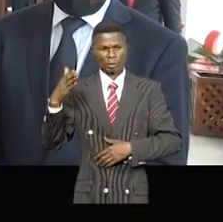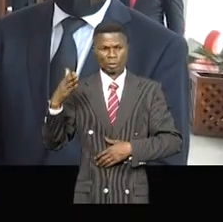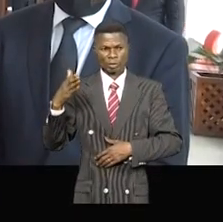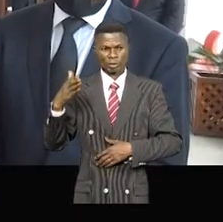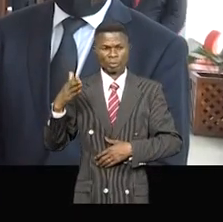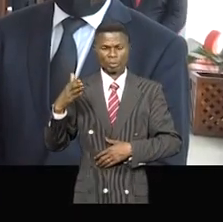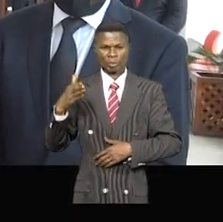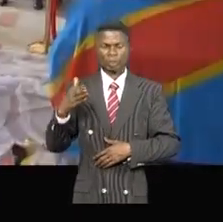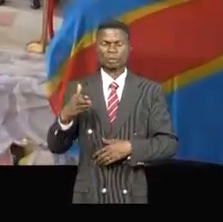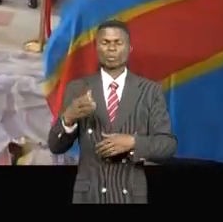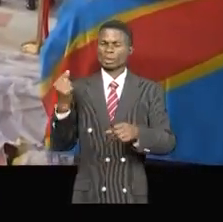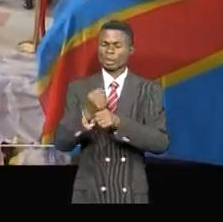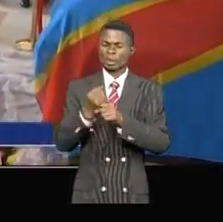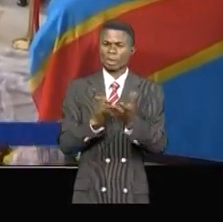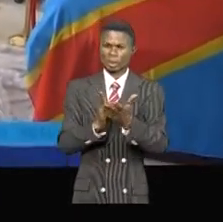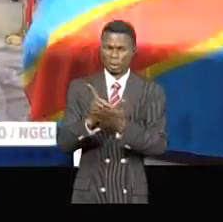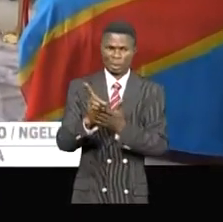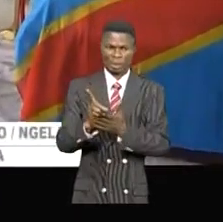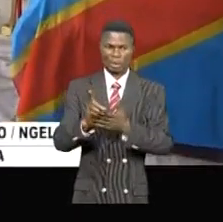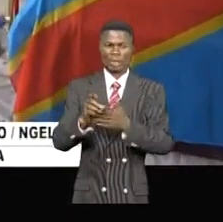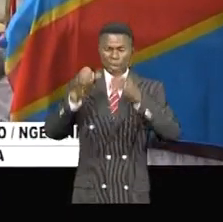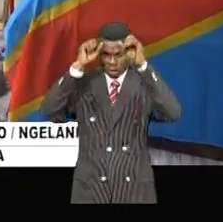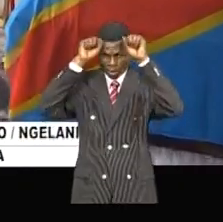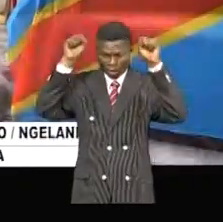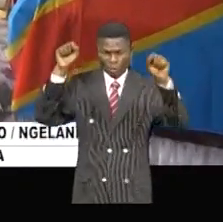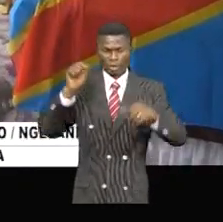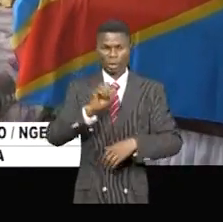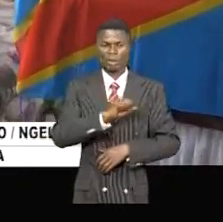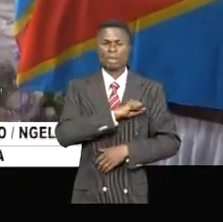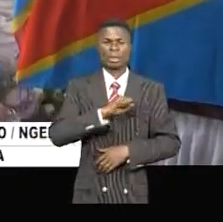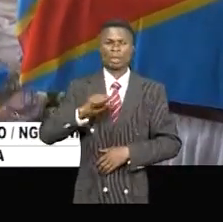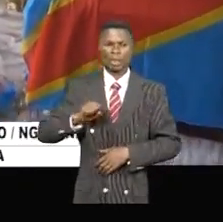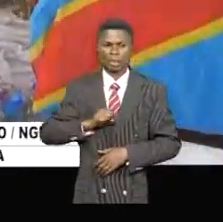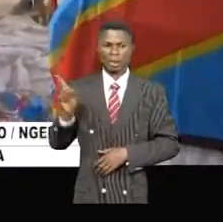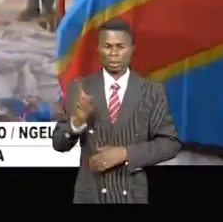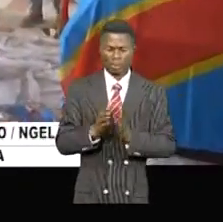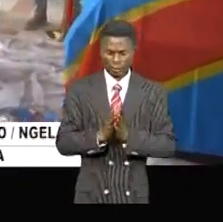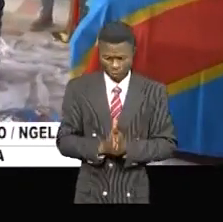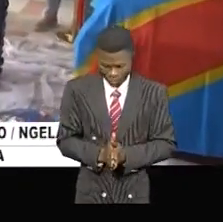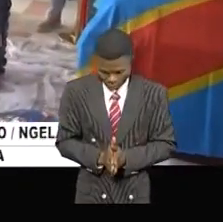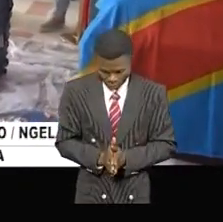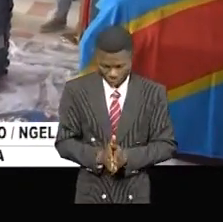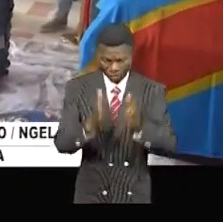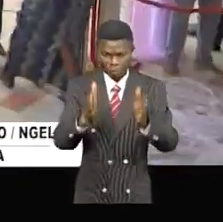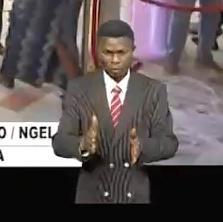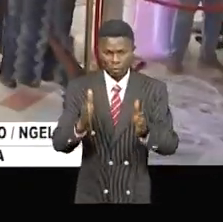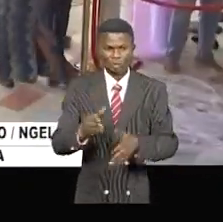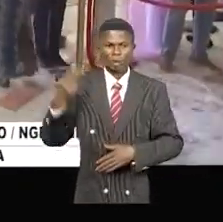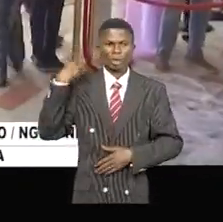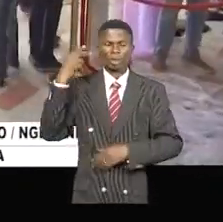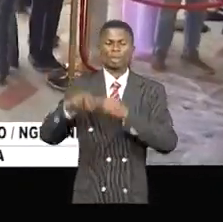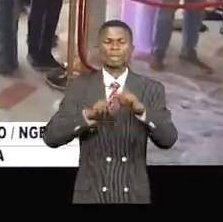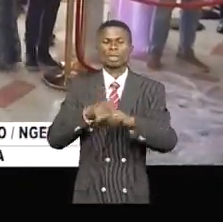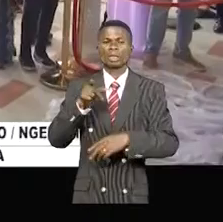développement du pays du Congo. Le président de la Chambre des sages s'est par ailleurs incliné devant la dépouille mortelle de l'honorable Henri Thomas